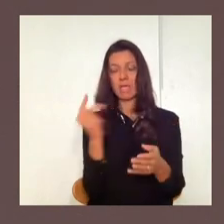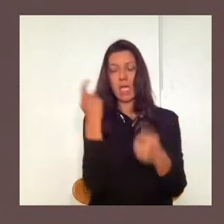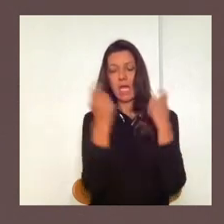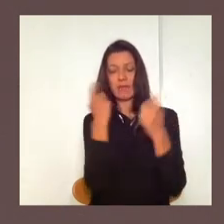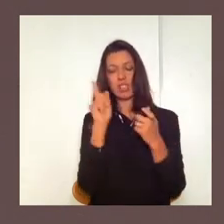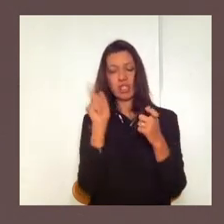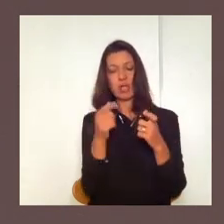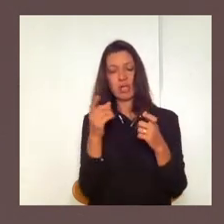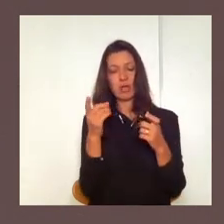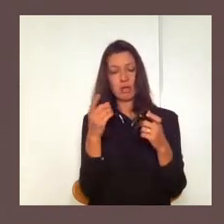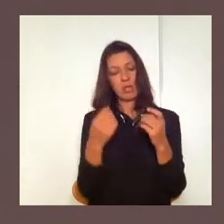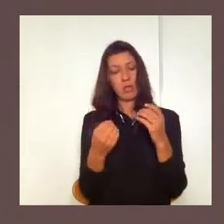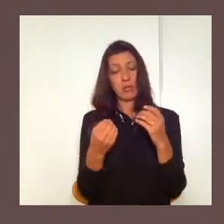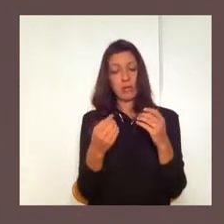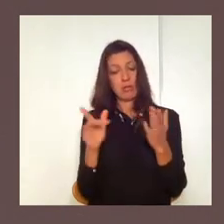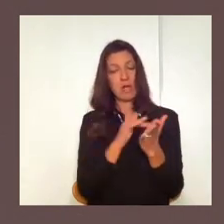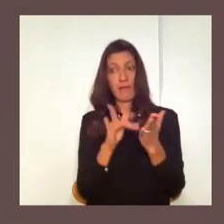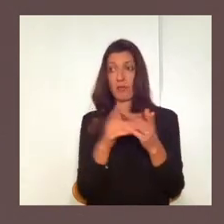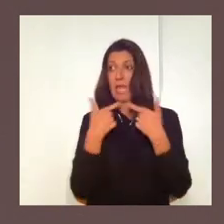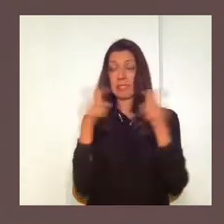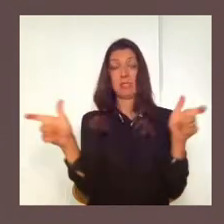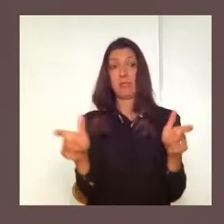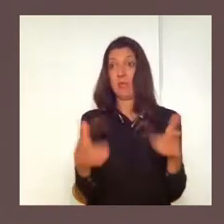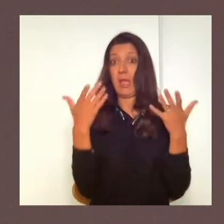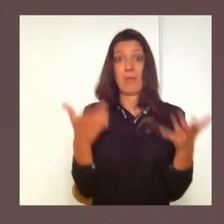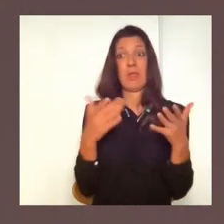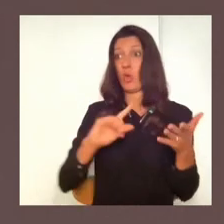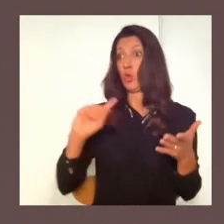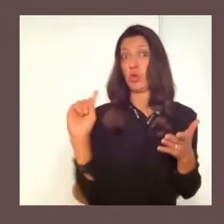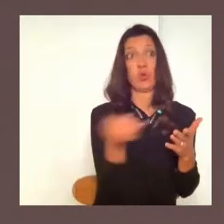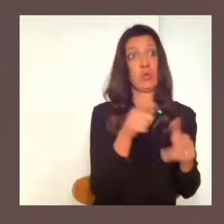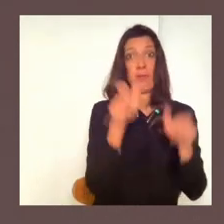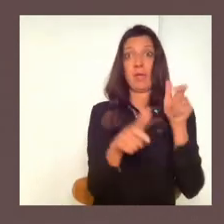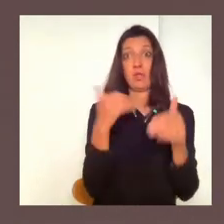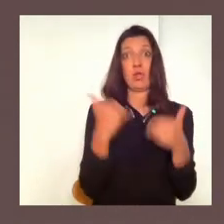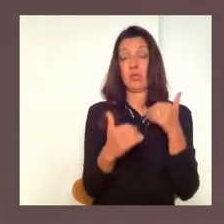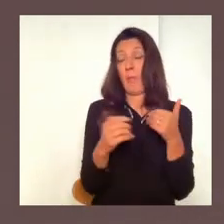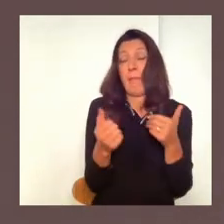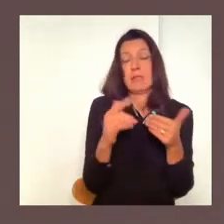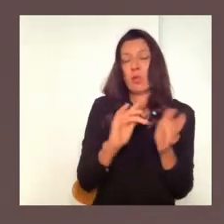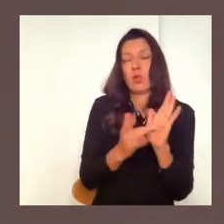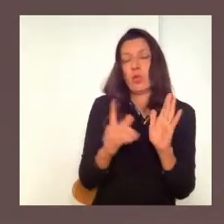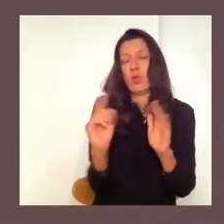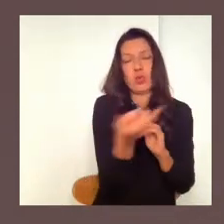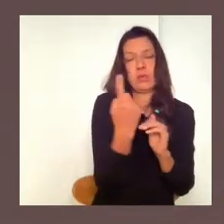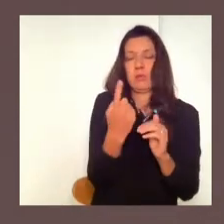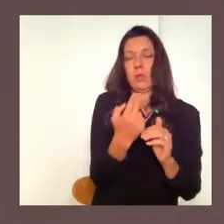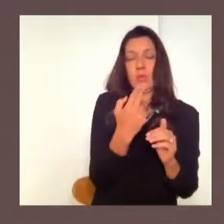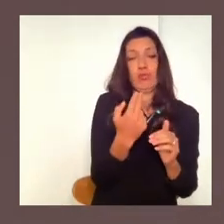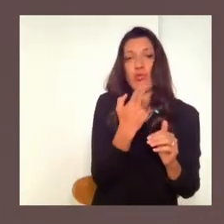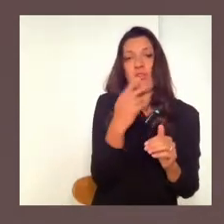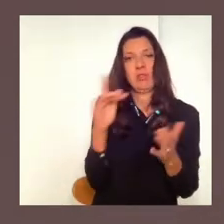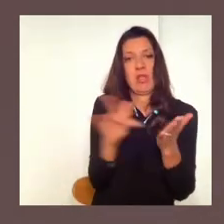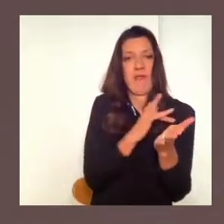tous. Et finalement, aujourd'hui, je vous assure que quasiment toutes les personnes handicapées aujourd'hui ont un iPhone. Et donc, finalement, d'une situation qui aurait pu être